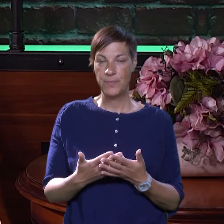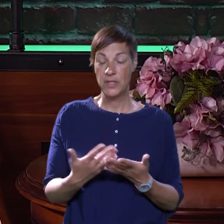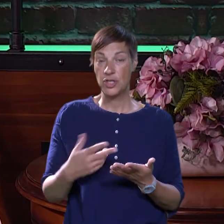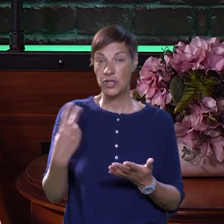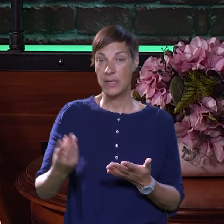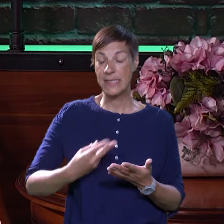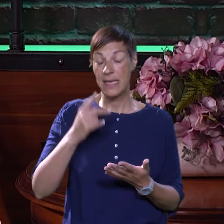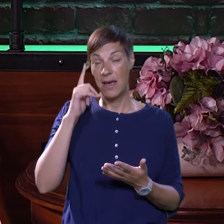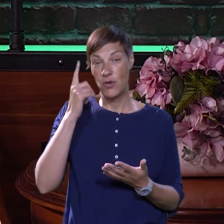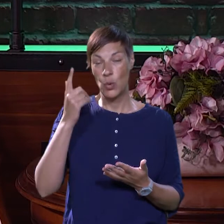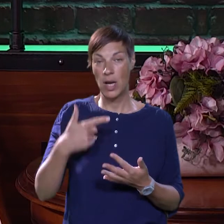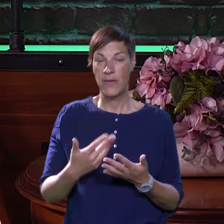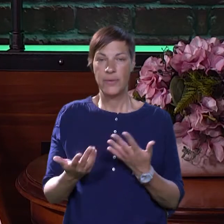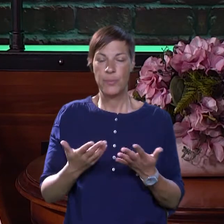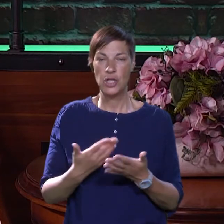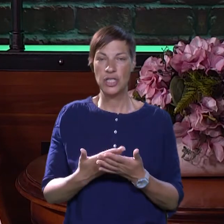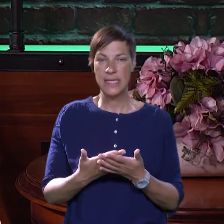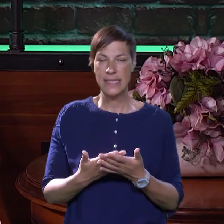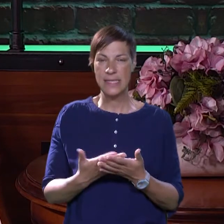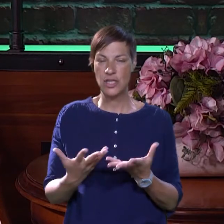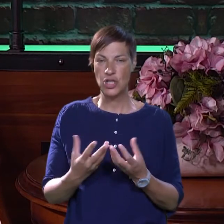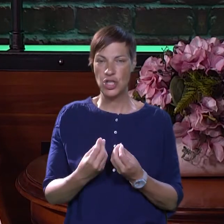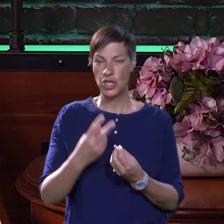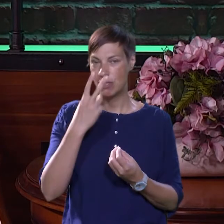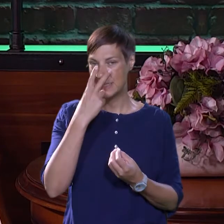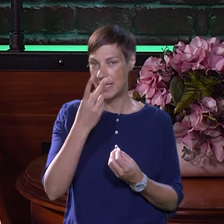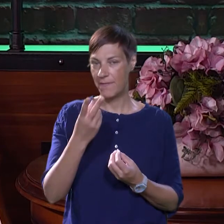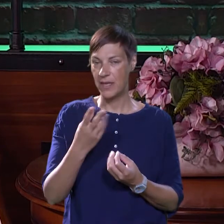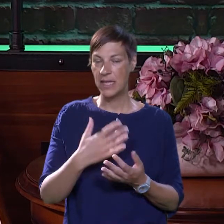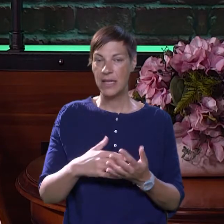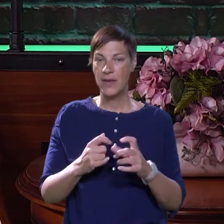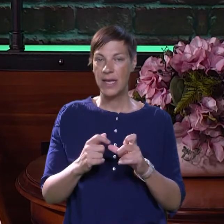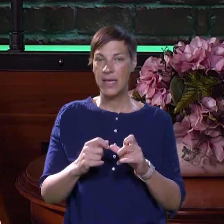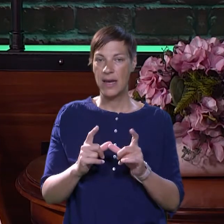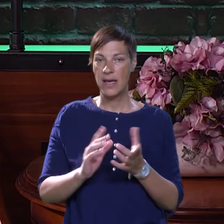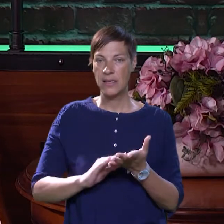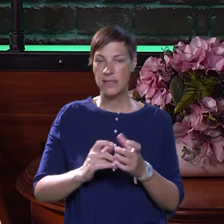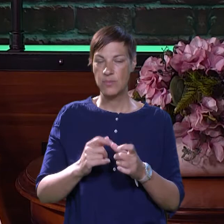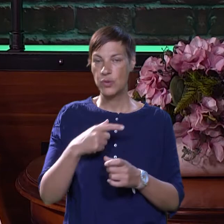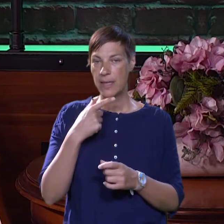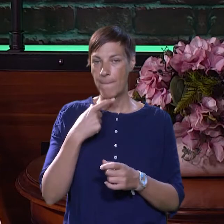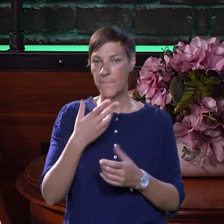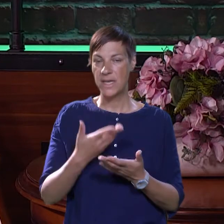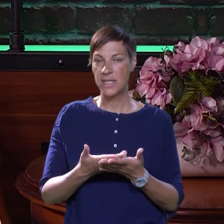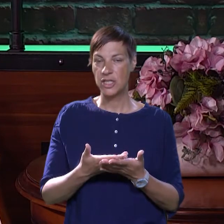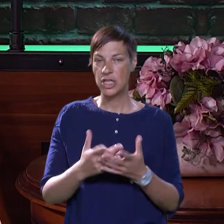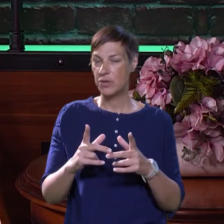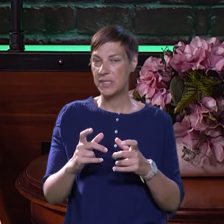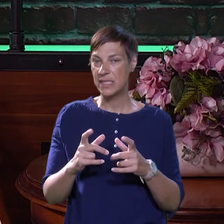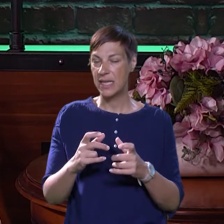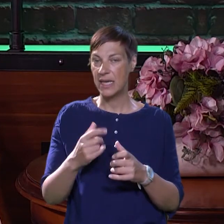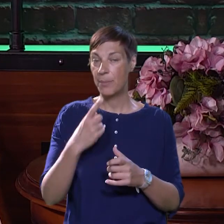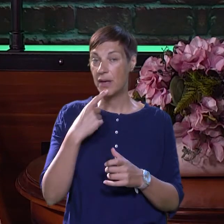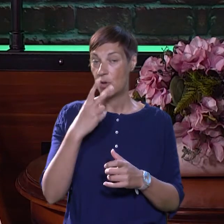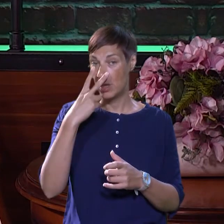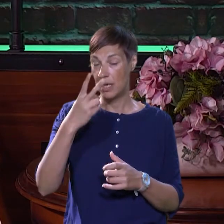prvo što nam se javi u glavi. Možda zato što je dosta vidljiva taj Erasmus priča, pa i tako u tim slikama